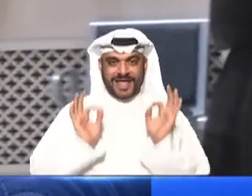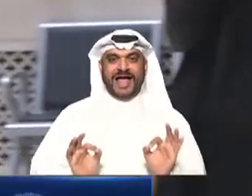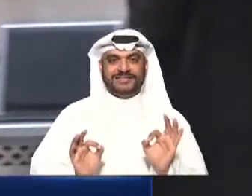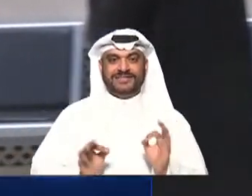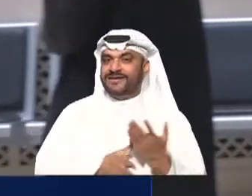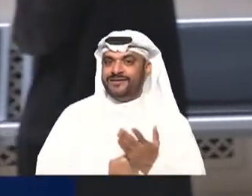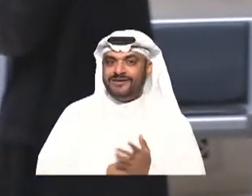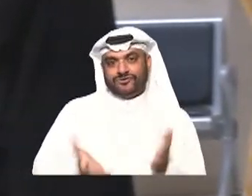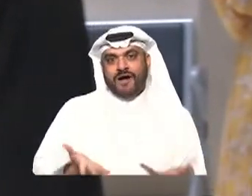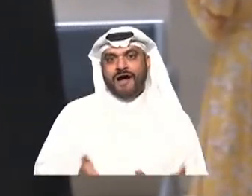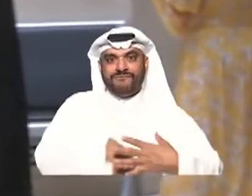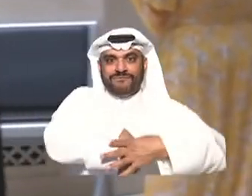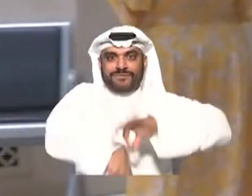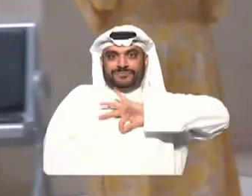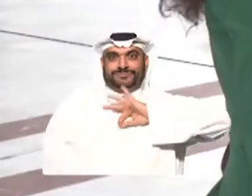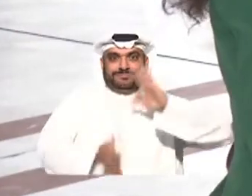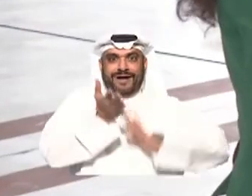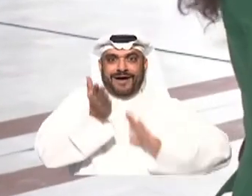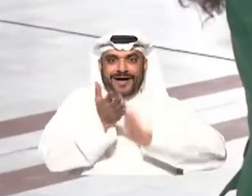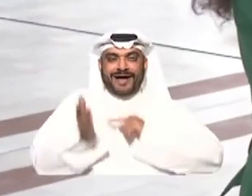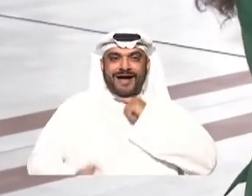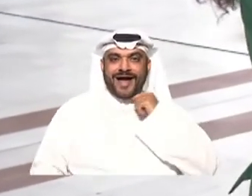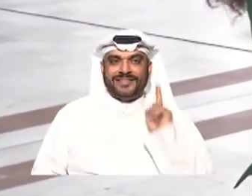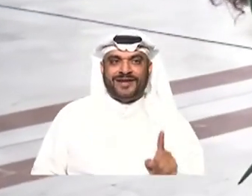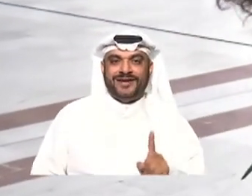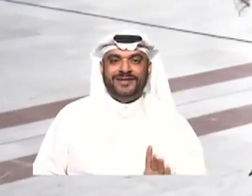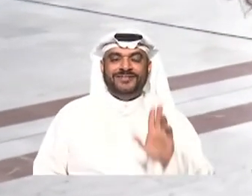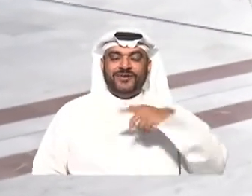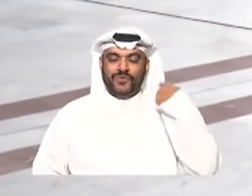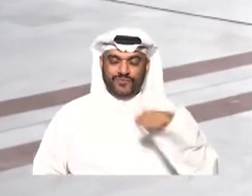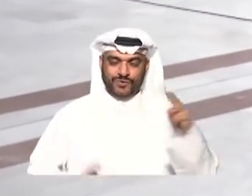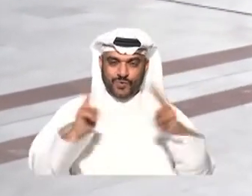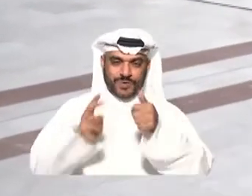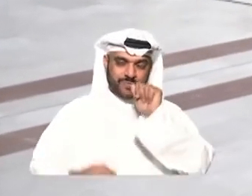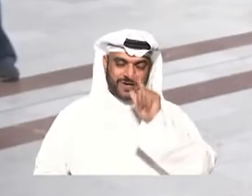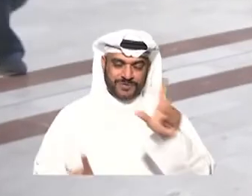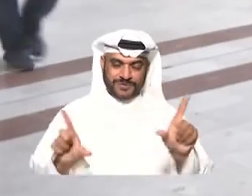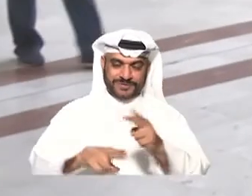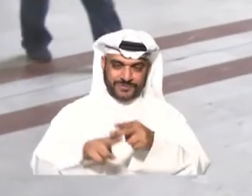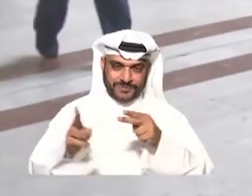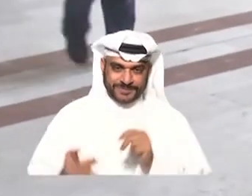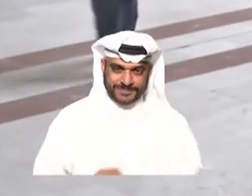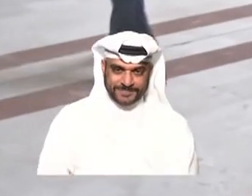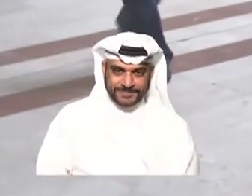سوف تباشر في استقبال المراجعين. جيهان حبيب، تلفزيون دولة الكويت.